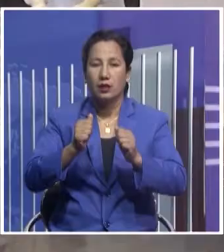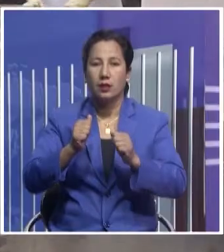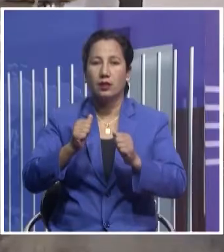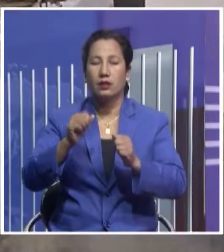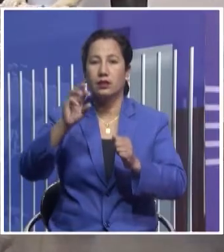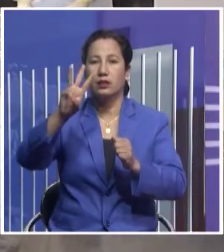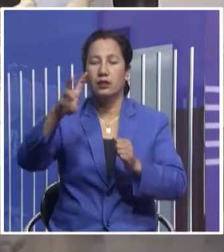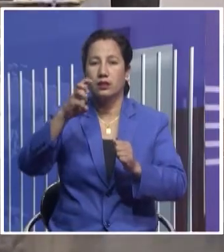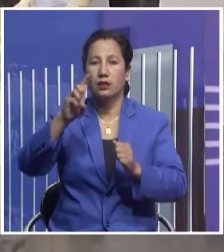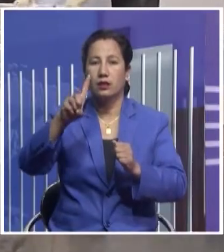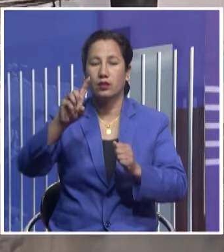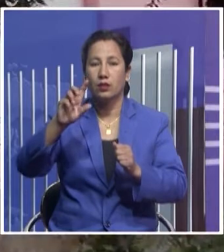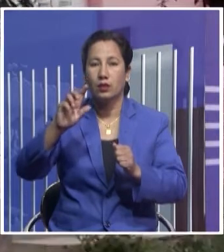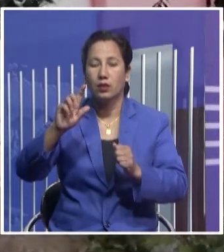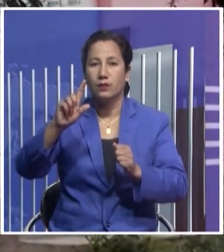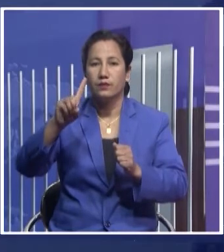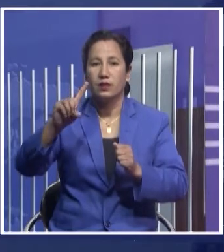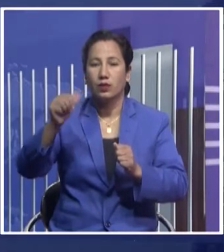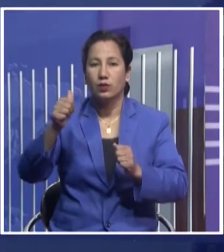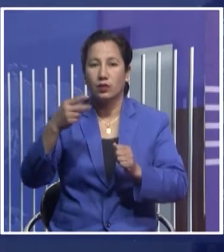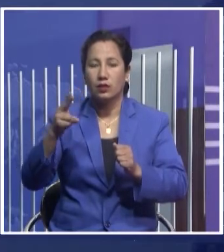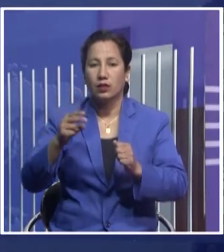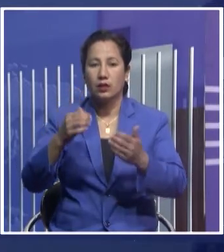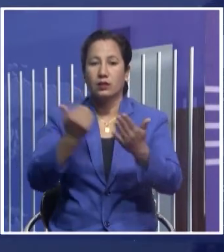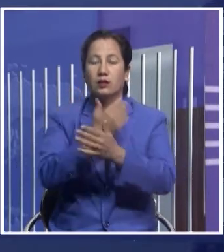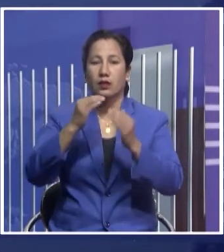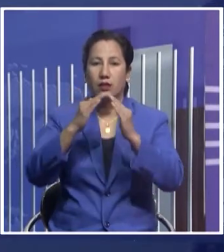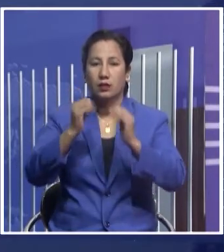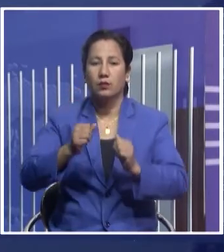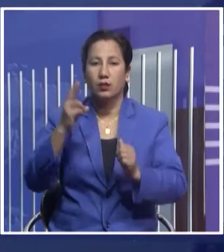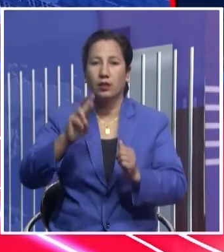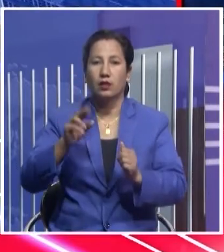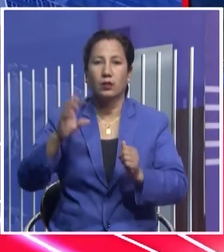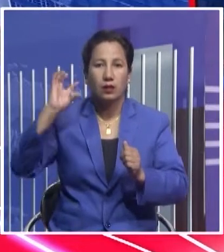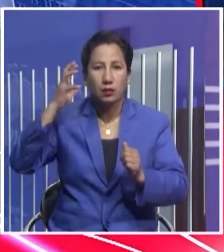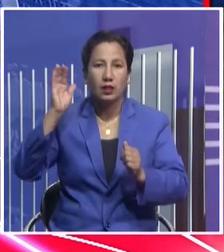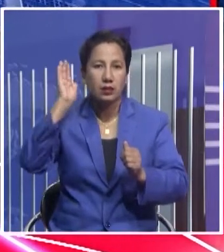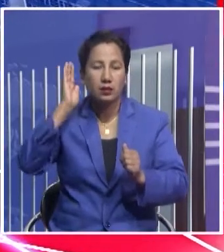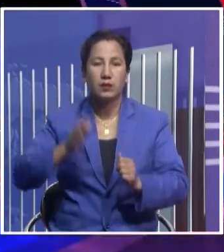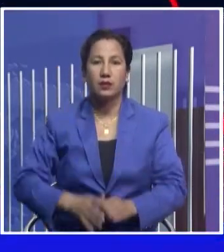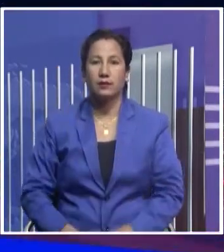संस्थागत आइसोलेसनमा रहेका छन्। अब अन्तर्राष्ट्रिय समाचार।